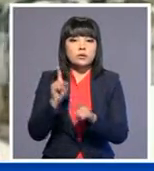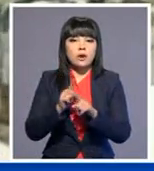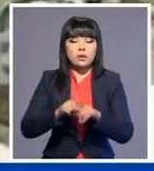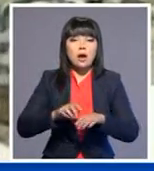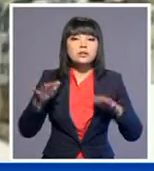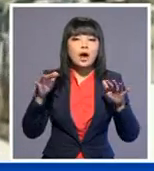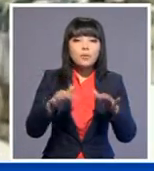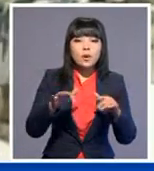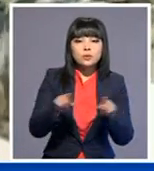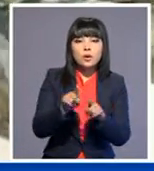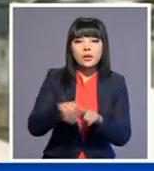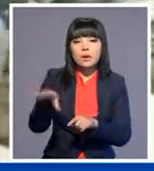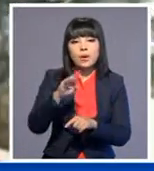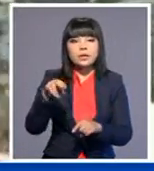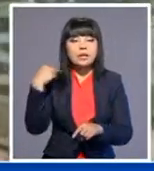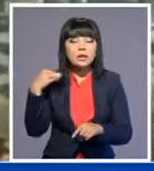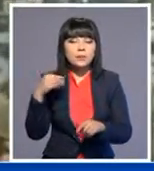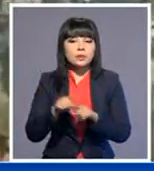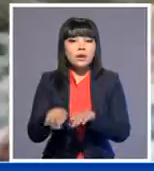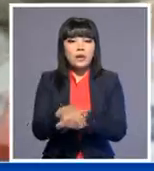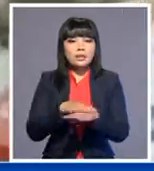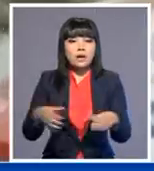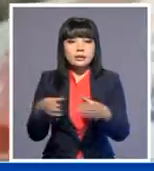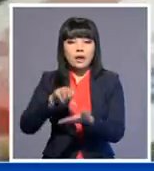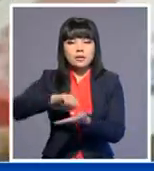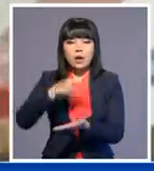Шабуылды пакистандық тәліптер өз мойнына алды. Айтуларынша, бұл